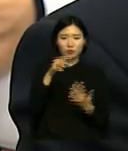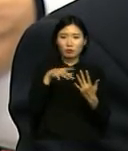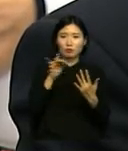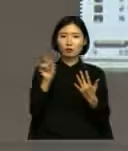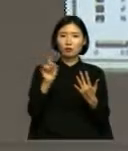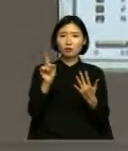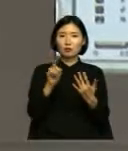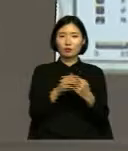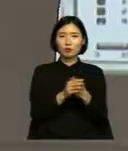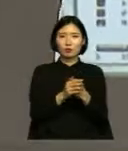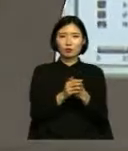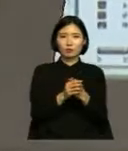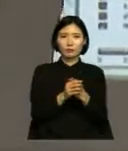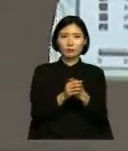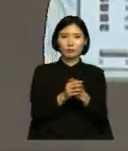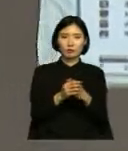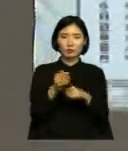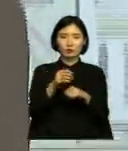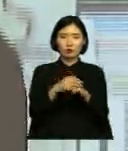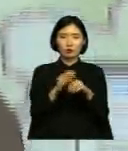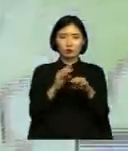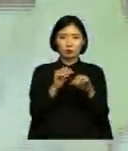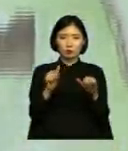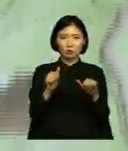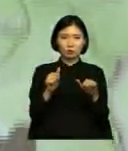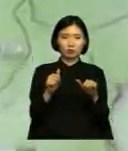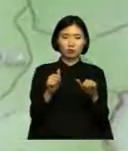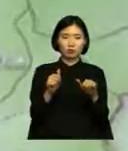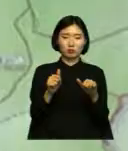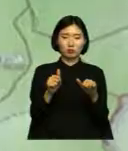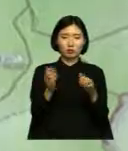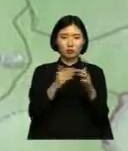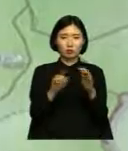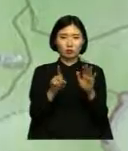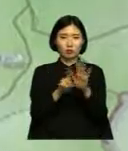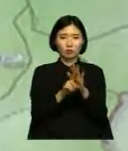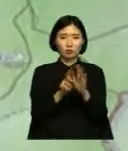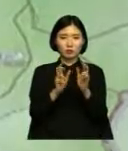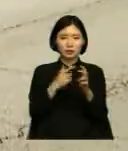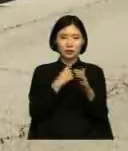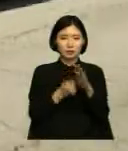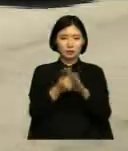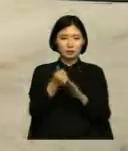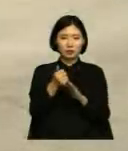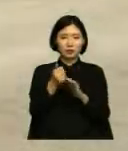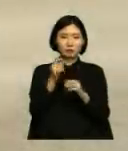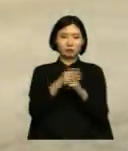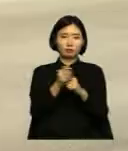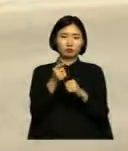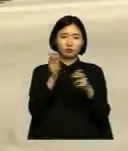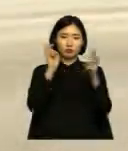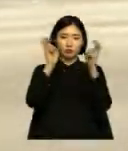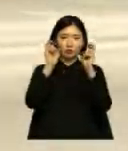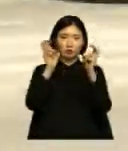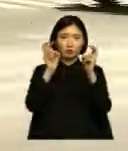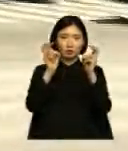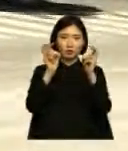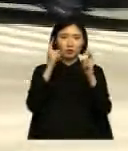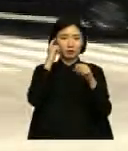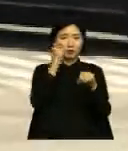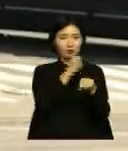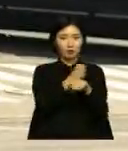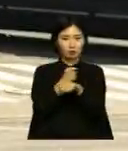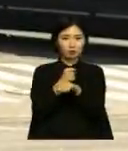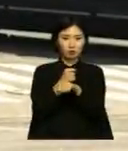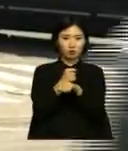건 자족기능 용지 개발 아니었습니다 하남시가 공무 사업을 펼쳐 희망하는 중소 기업들이 사옥과 연구소 등을